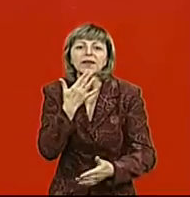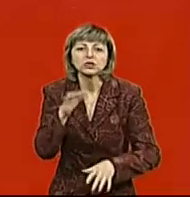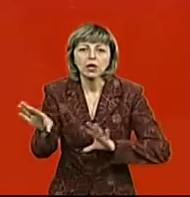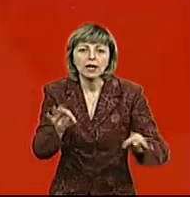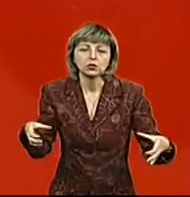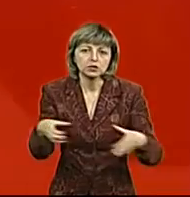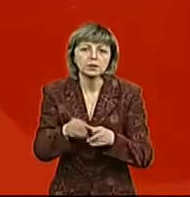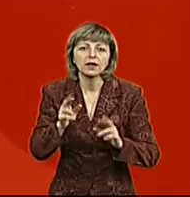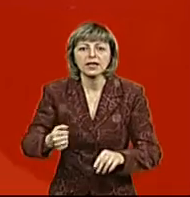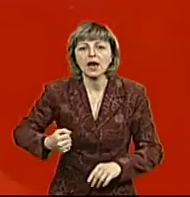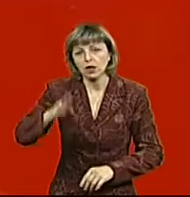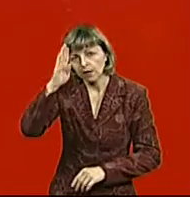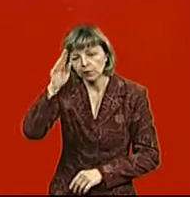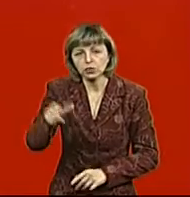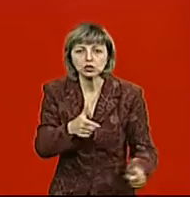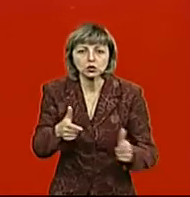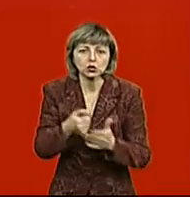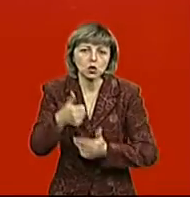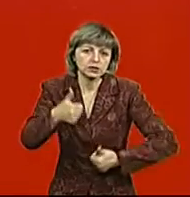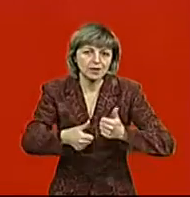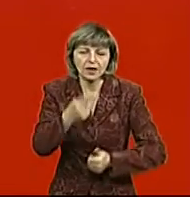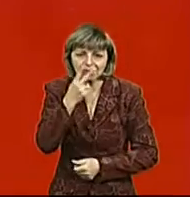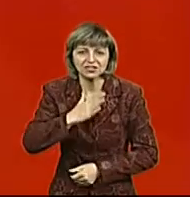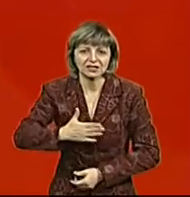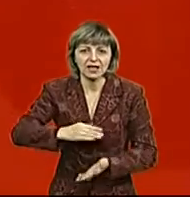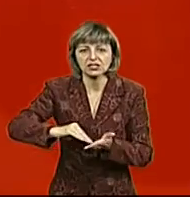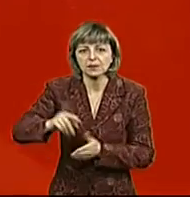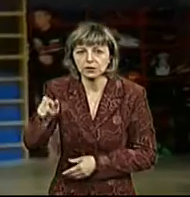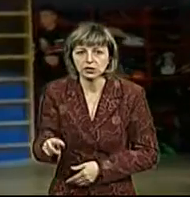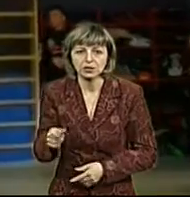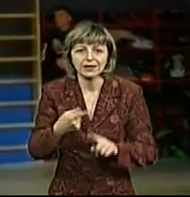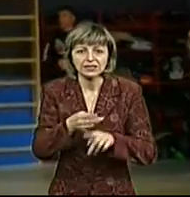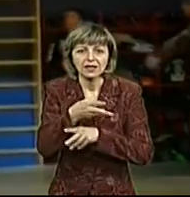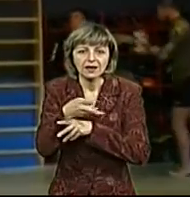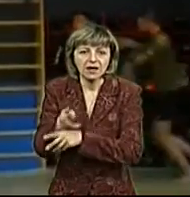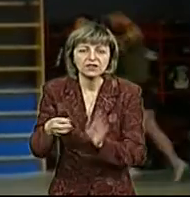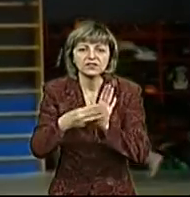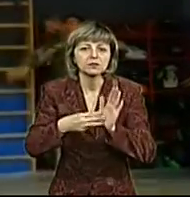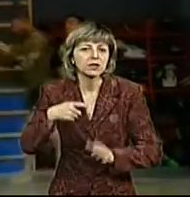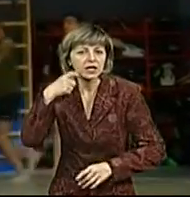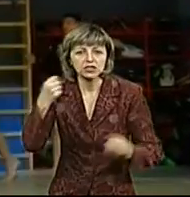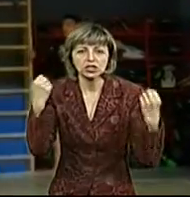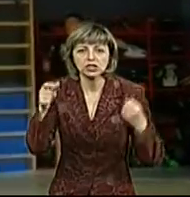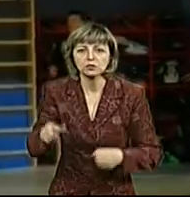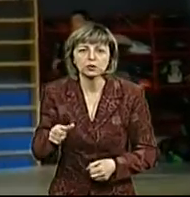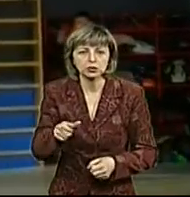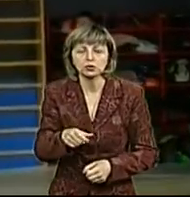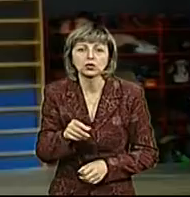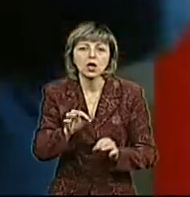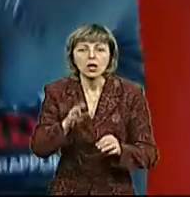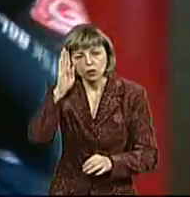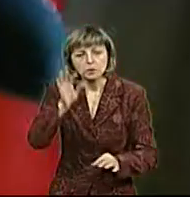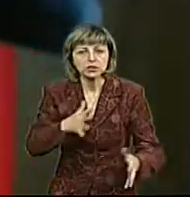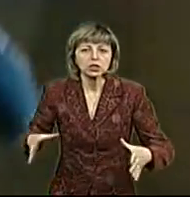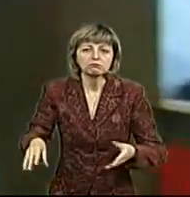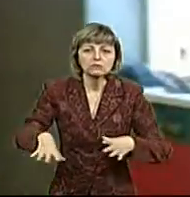збірної. Як боєць готується до змагань, бачила Надія Панасюк. На цих кадрах 18-річний спортсмен Дмитро Ковальчук